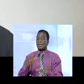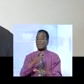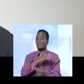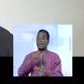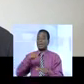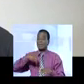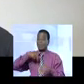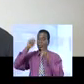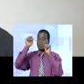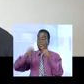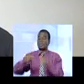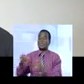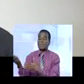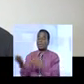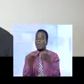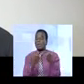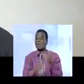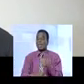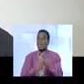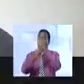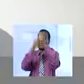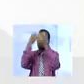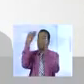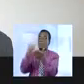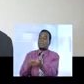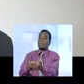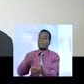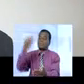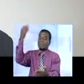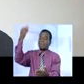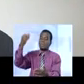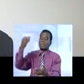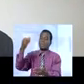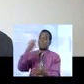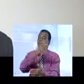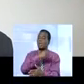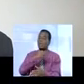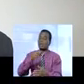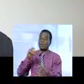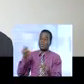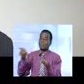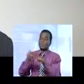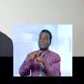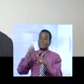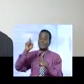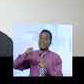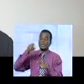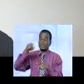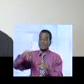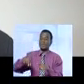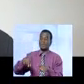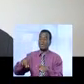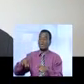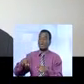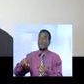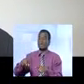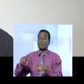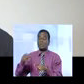nous pouvons leur apporter un soutien financier. Bien entendu, il faudrait que nous mettions les